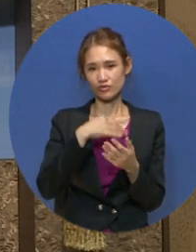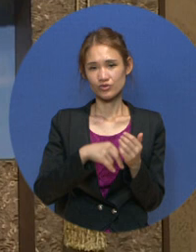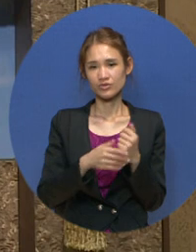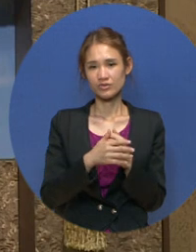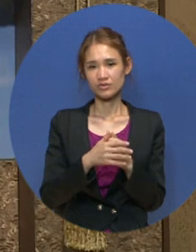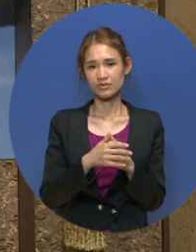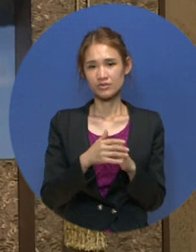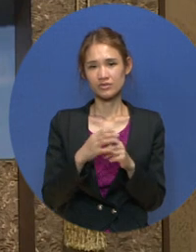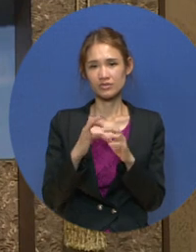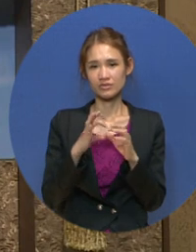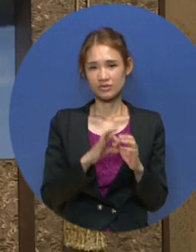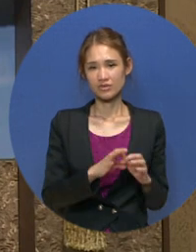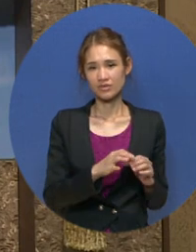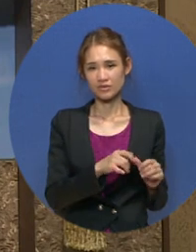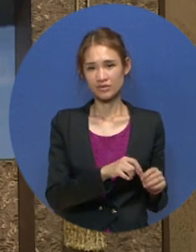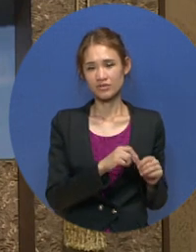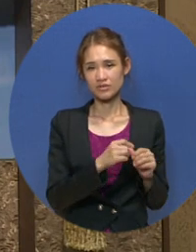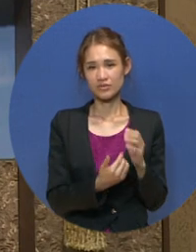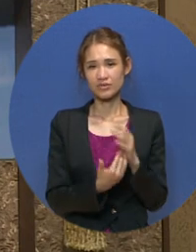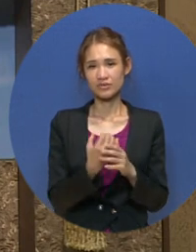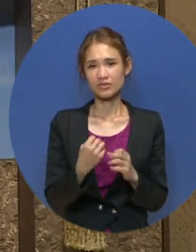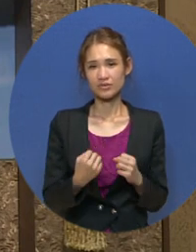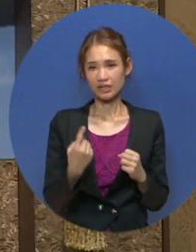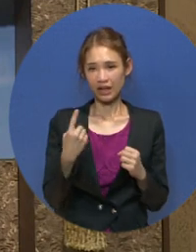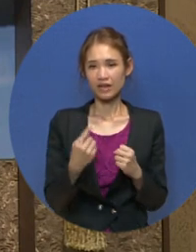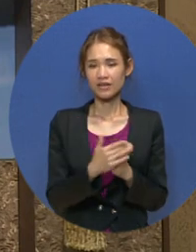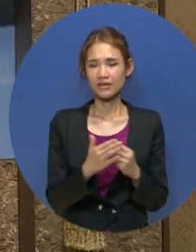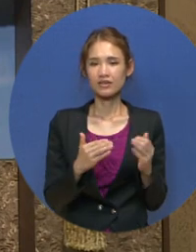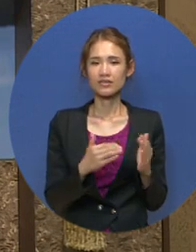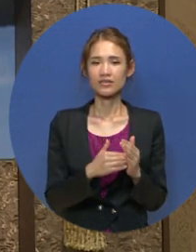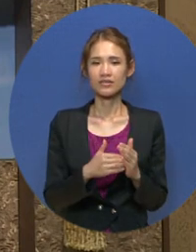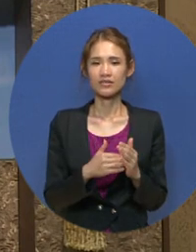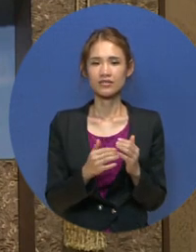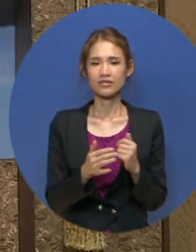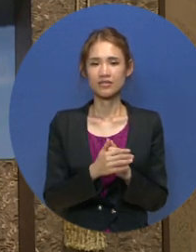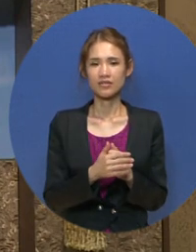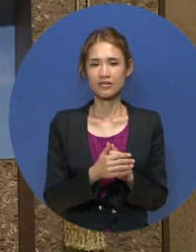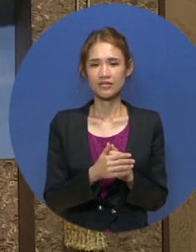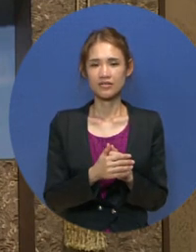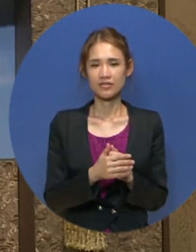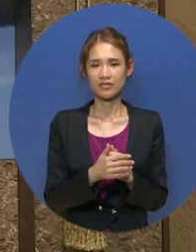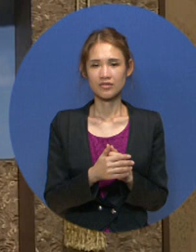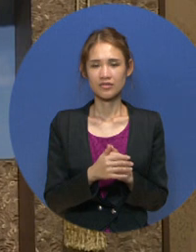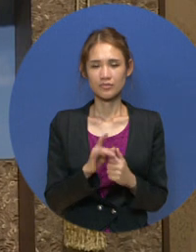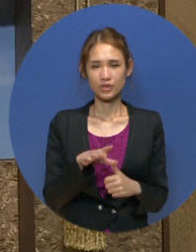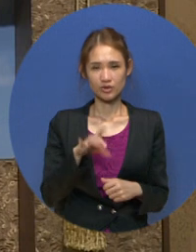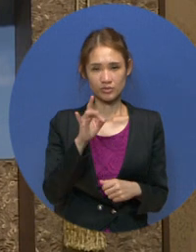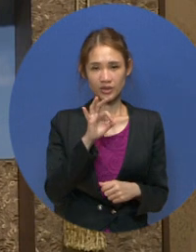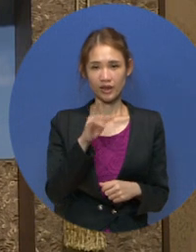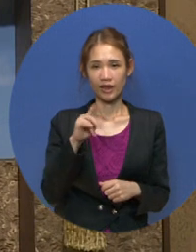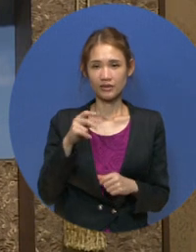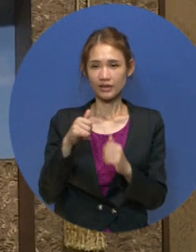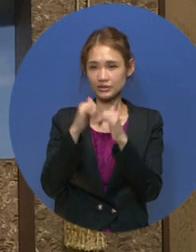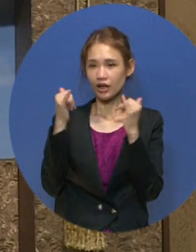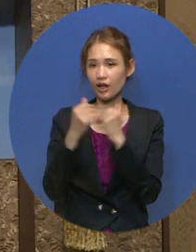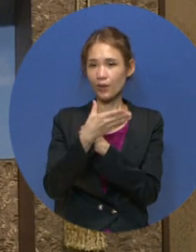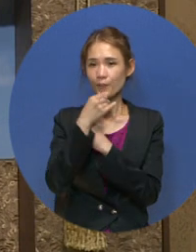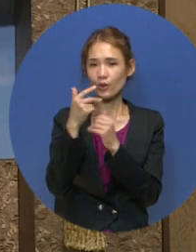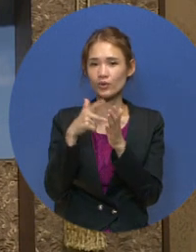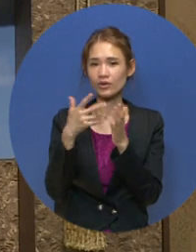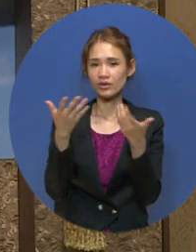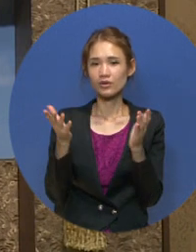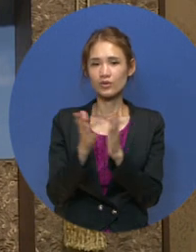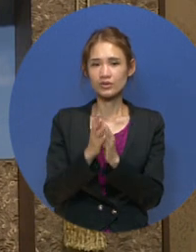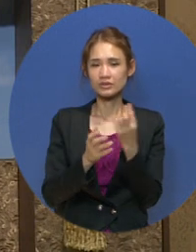계속 고용하는 계기였었거든요. 그래서 네. 저희가 참 무모했지만 초기에 아산사회복지재단이 저희에게 3억을